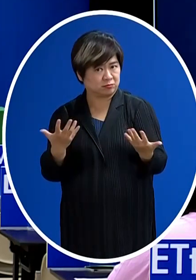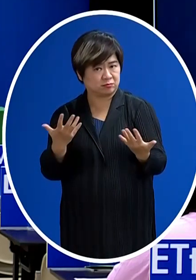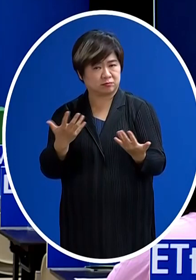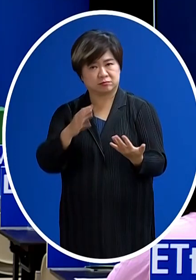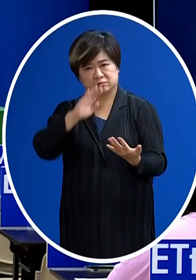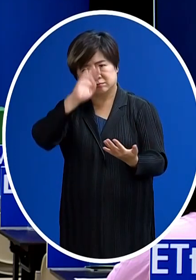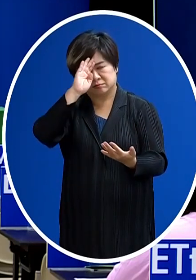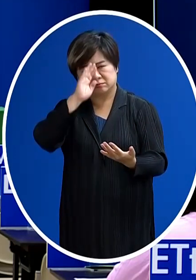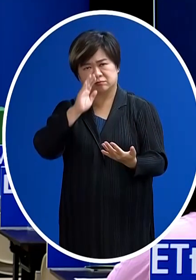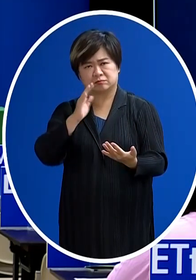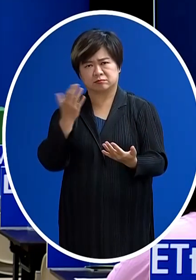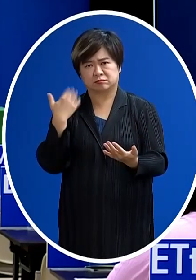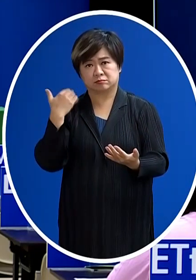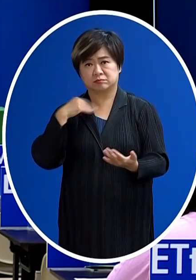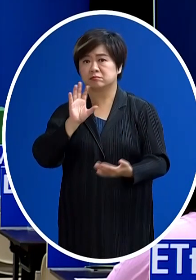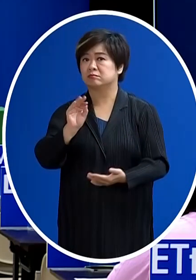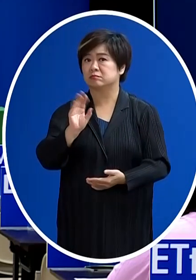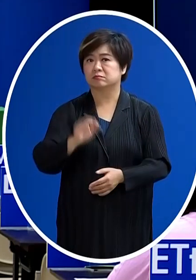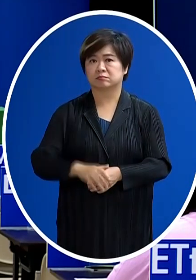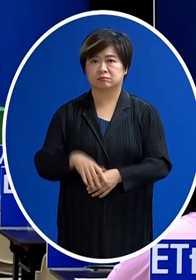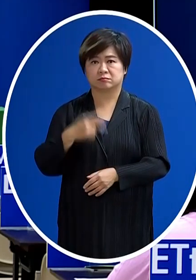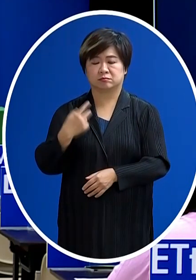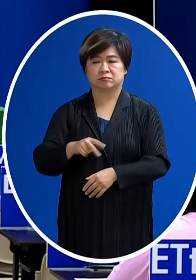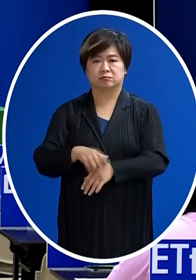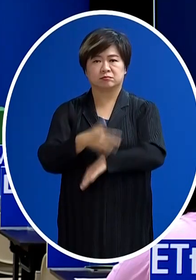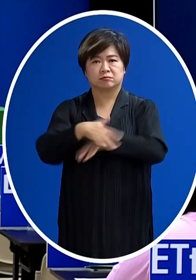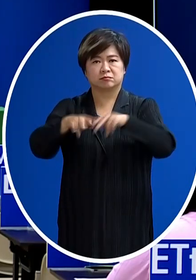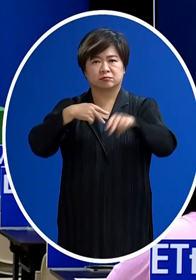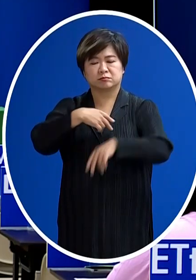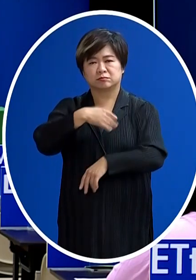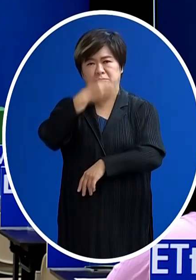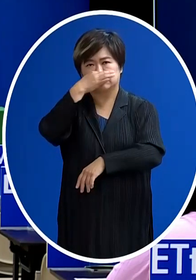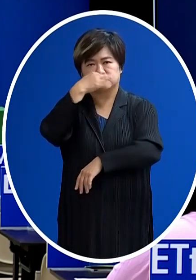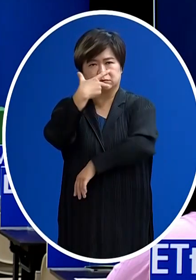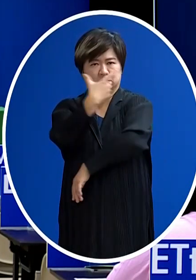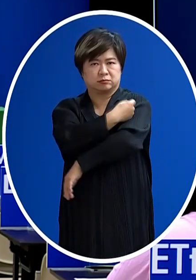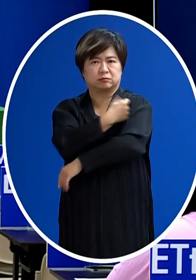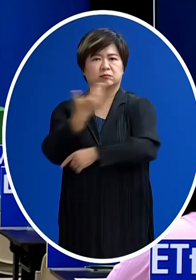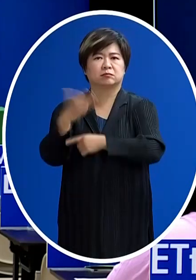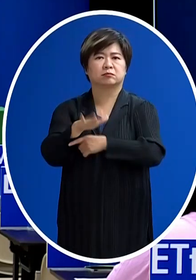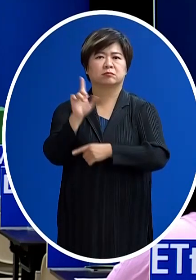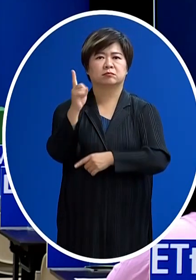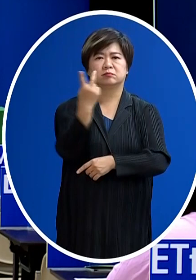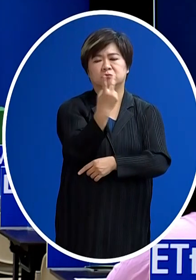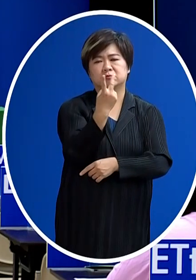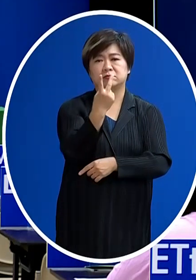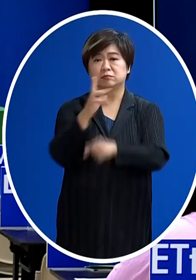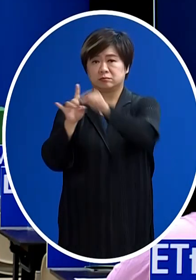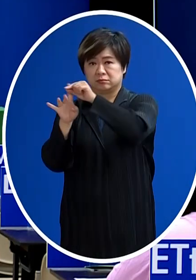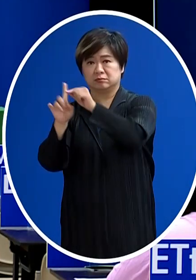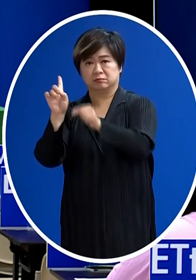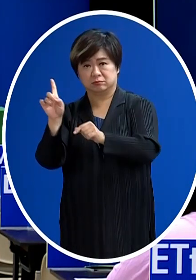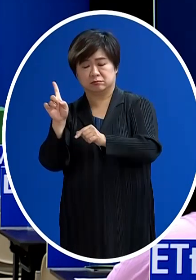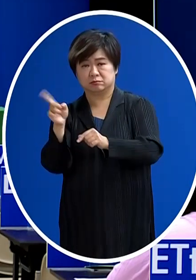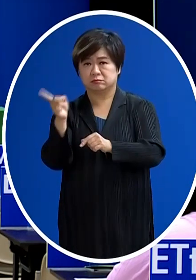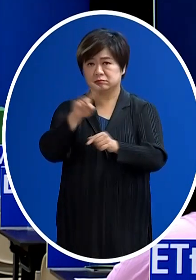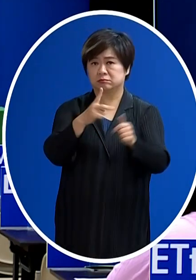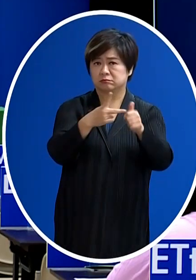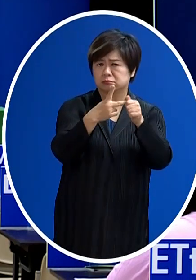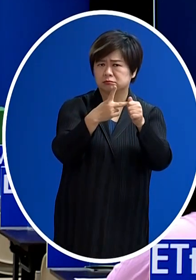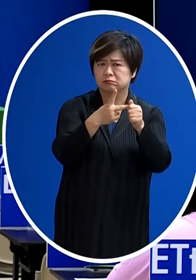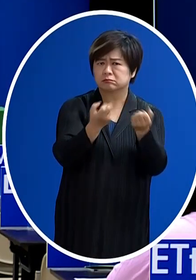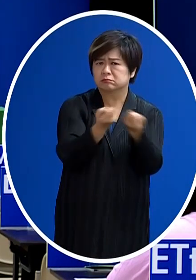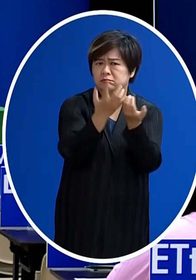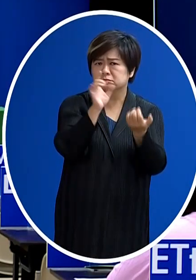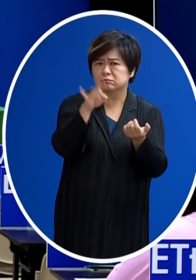然后另外想要请问一下，接种流感疫苗两起死亡的案例，除了台中那一名男子之外，还有哪一例也是这样的